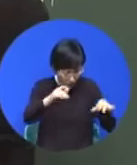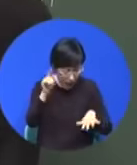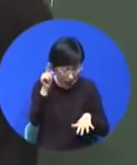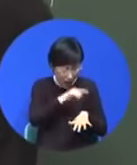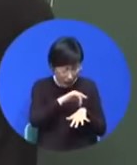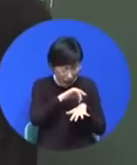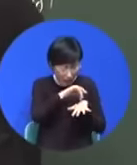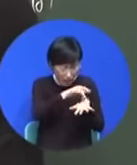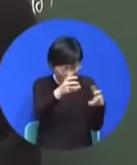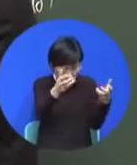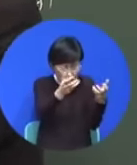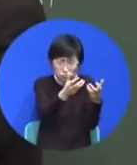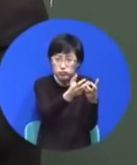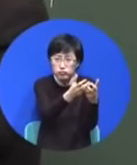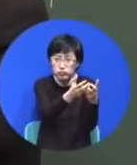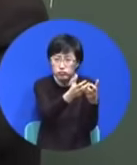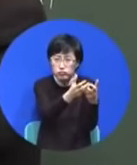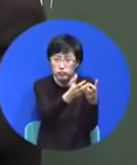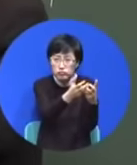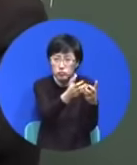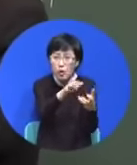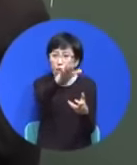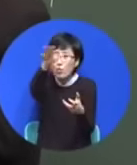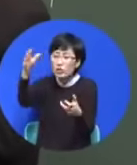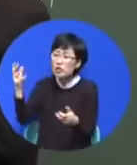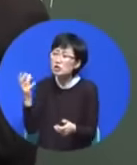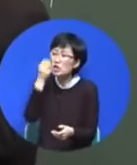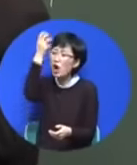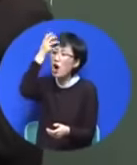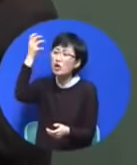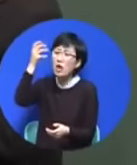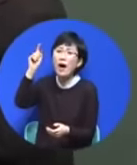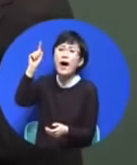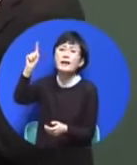너 임하시면 권능 받고 딴까지 정인 될